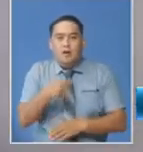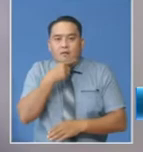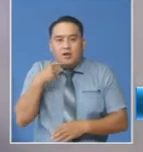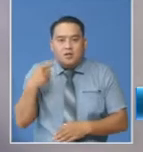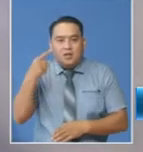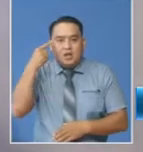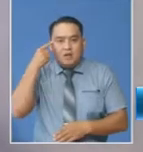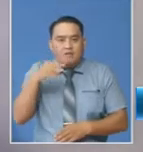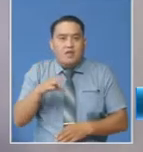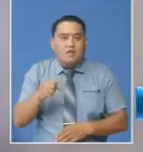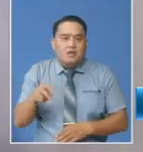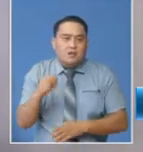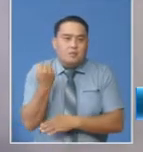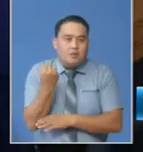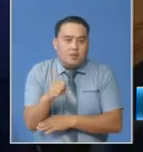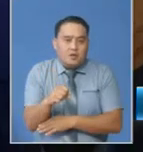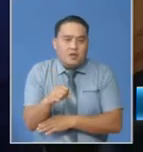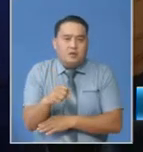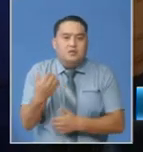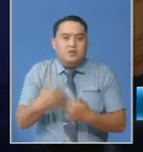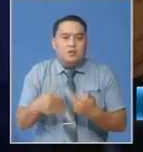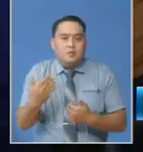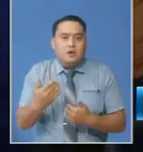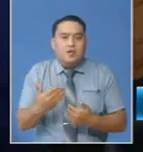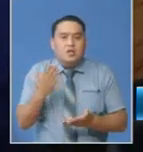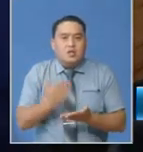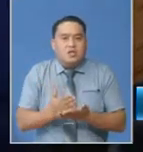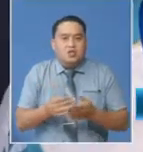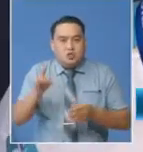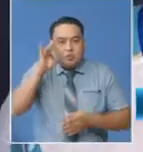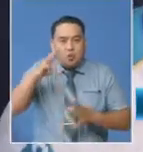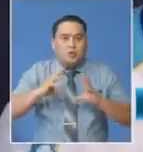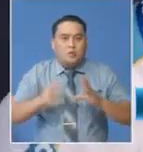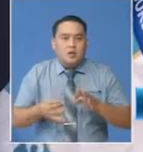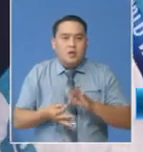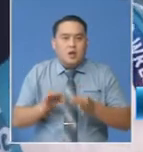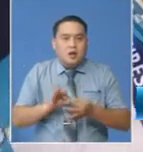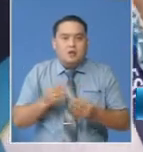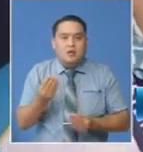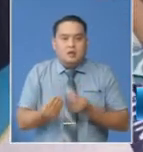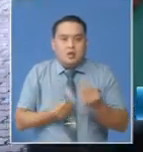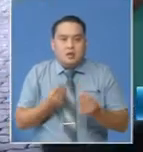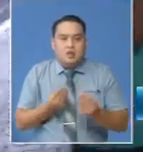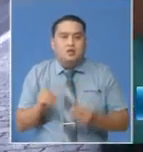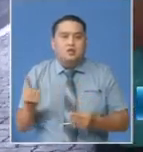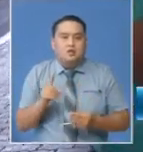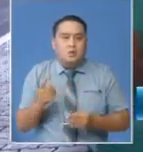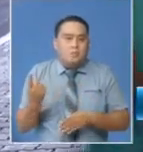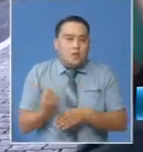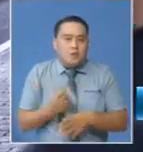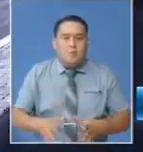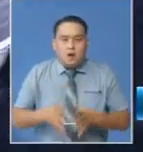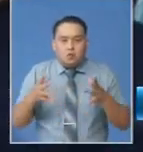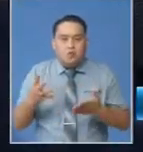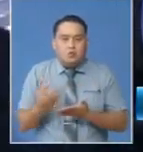России, Кыргызстана и Венгрии. Среди них были действующий чемпион мира и призеры Олимпийских игр. Отметим, это первый